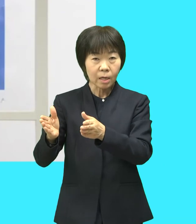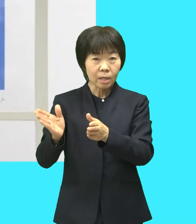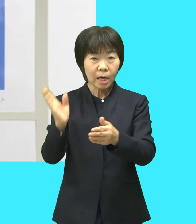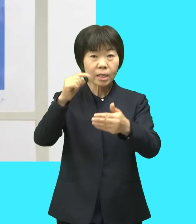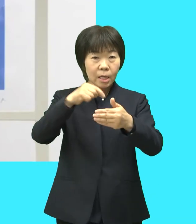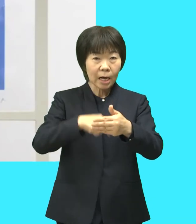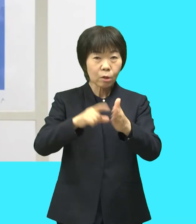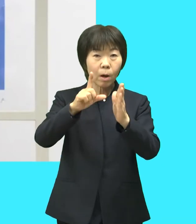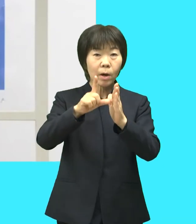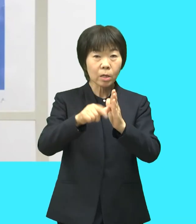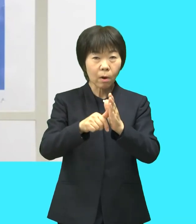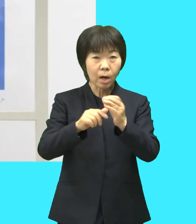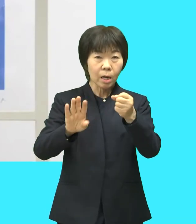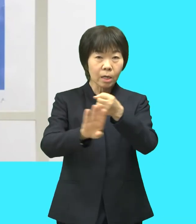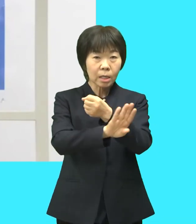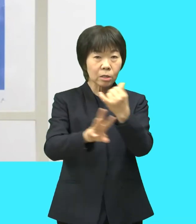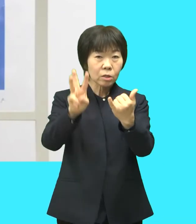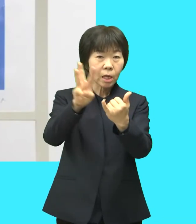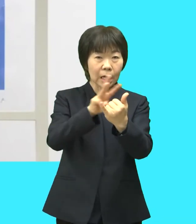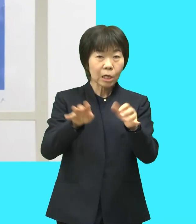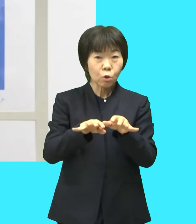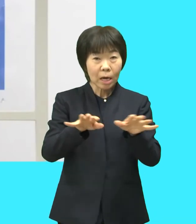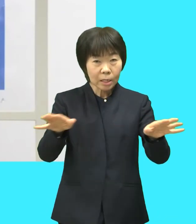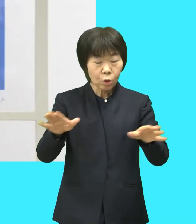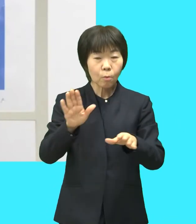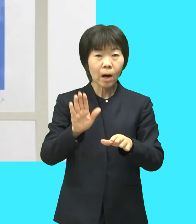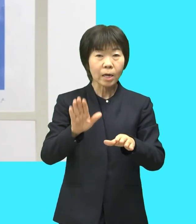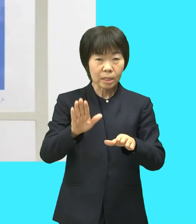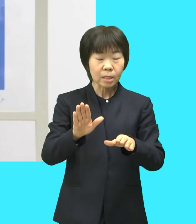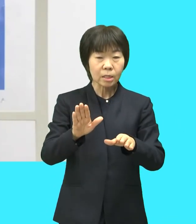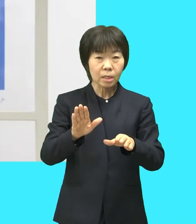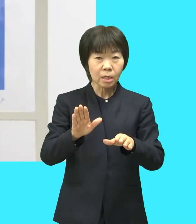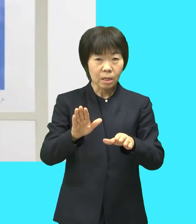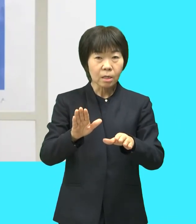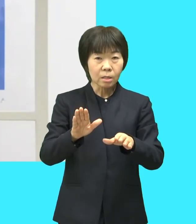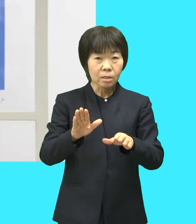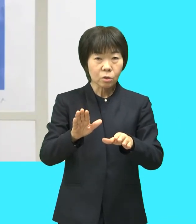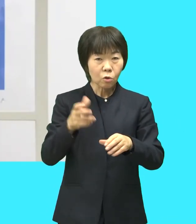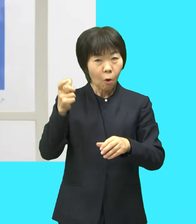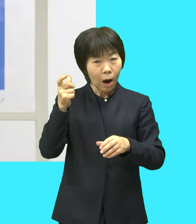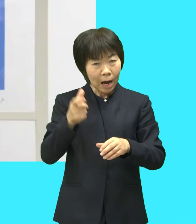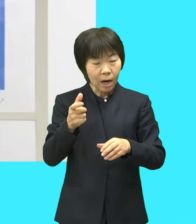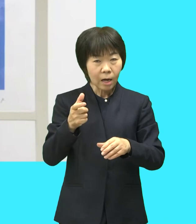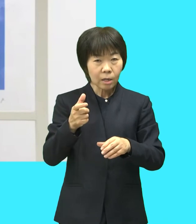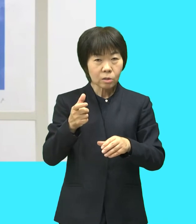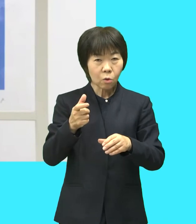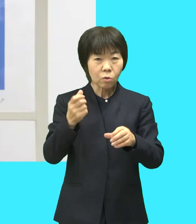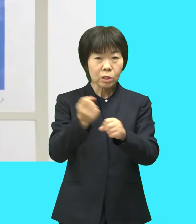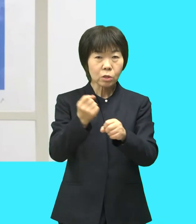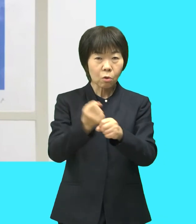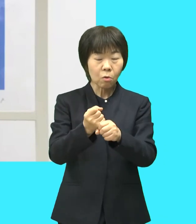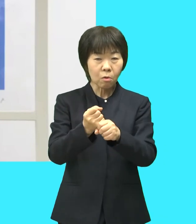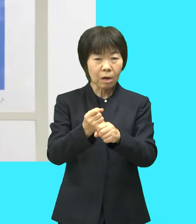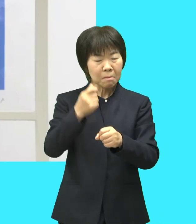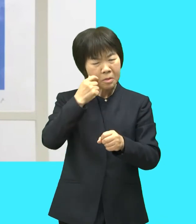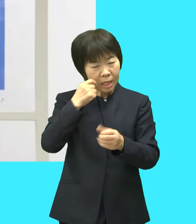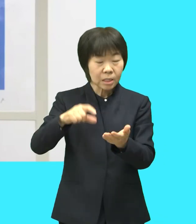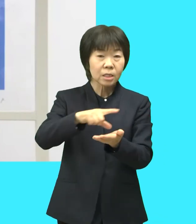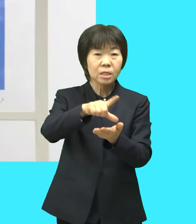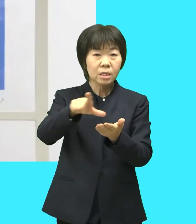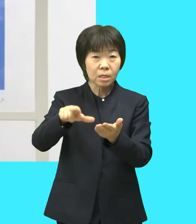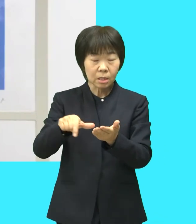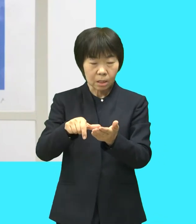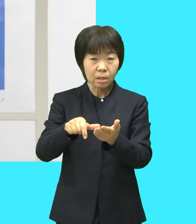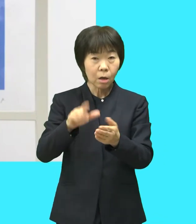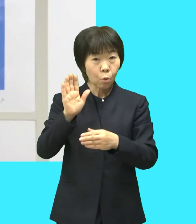県の場合は原子力災害の影響もありまして、まだそもそもそのハード事業に取り掛かっていない地域、あるい